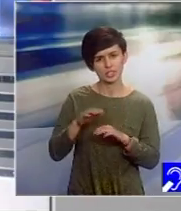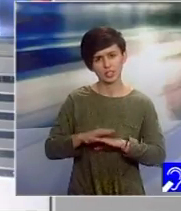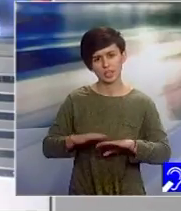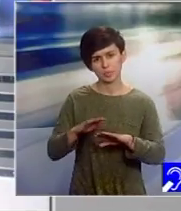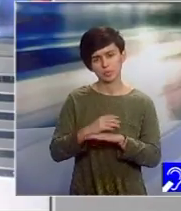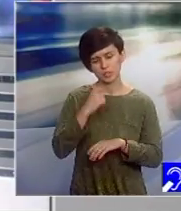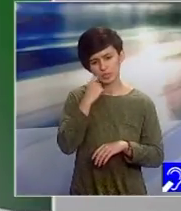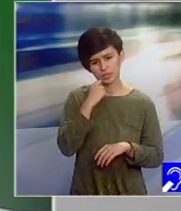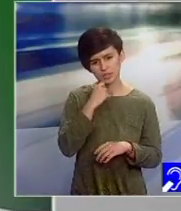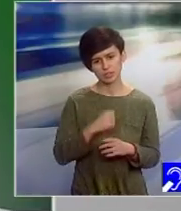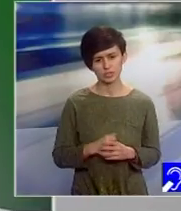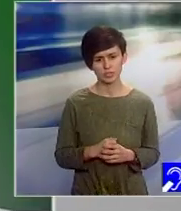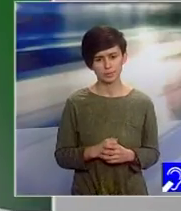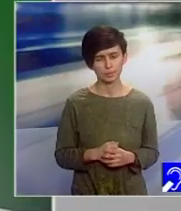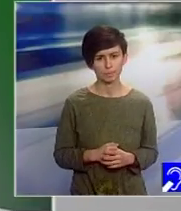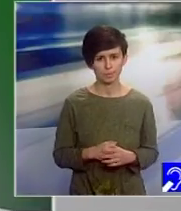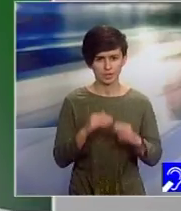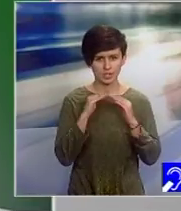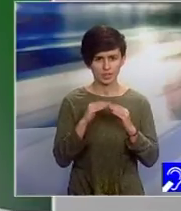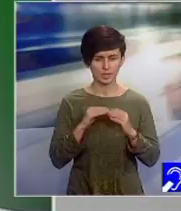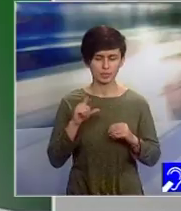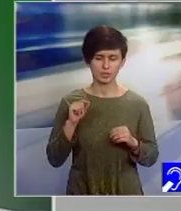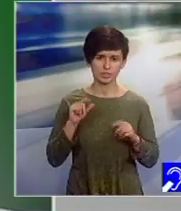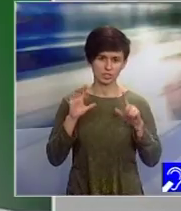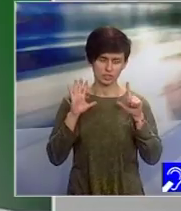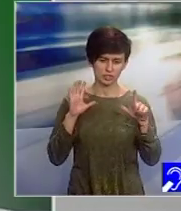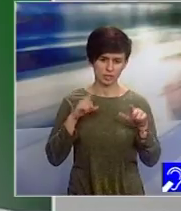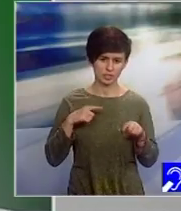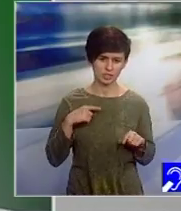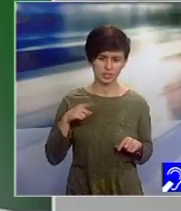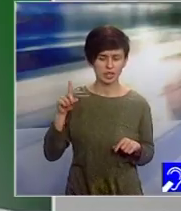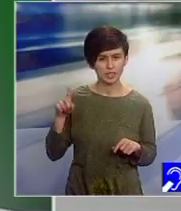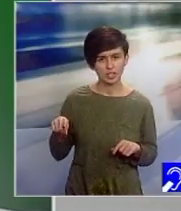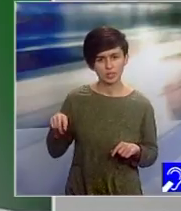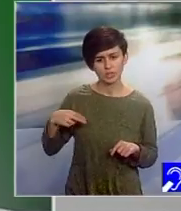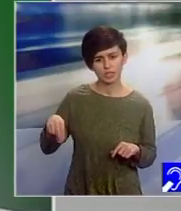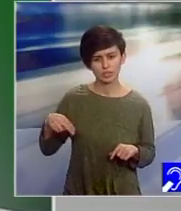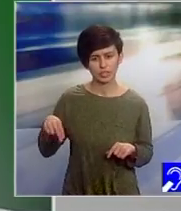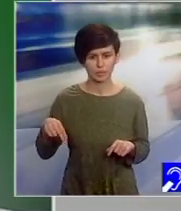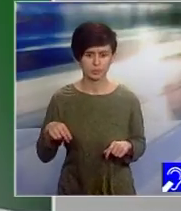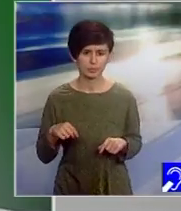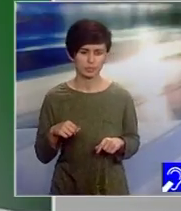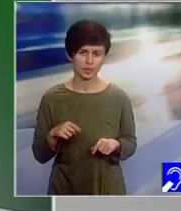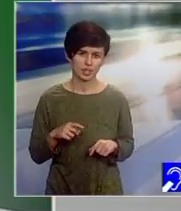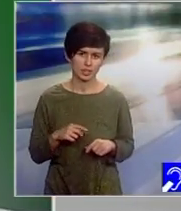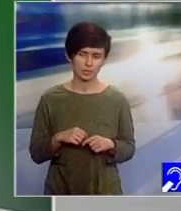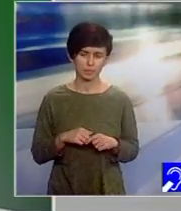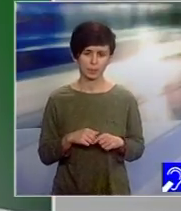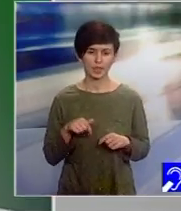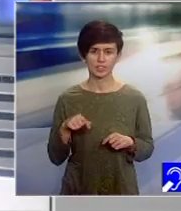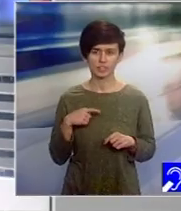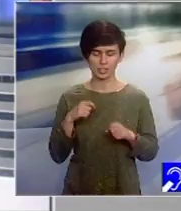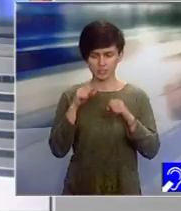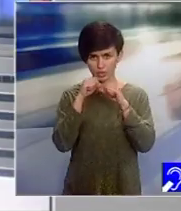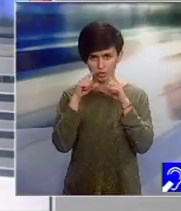27-a e în luna noiembrie, nu în luna decembrie, așa cum erau probabil clujenii și nu mai obișnuiți cu acest festival. Da, asta este o surpriză,